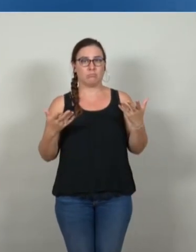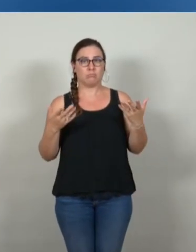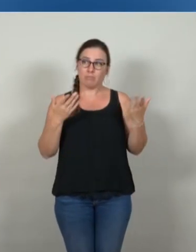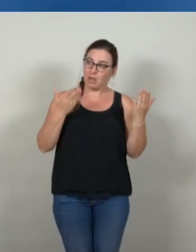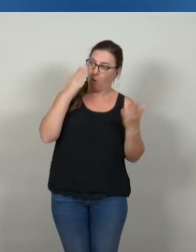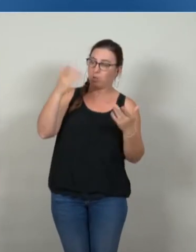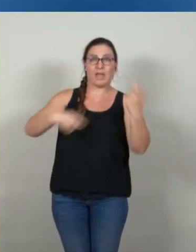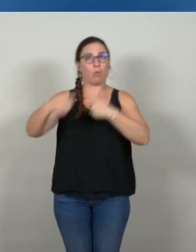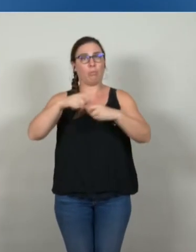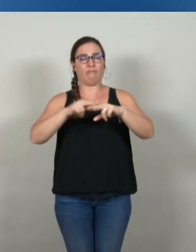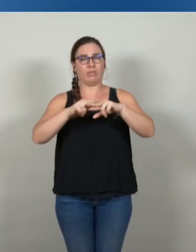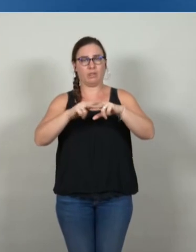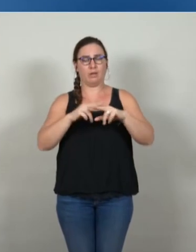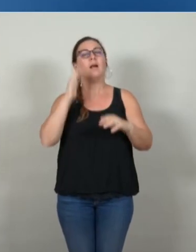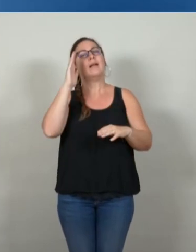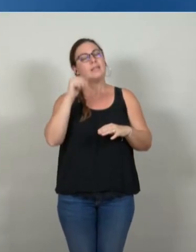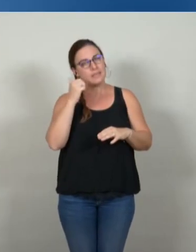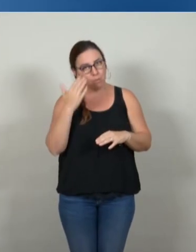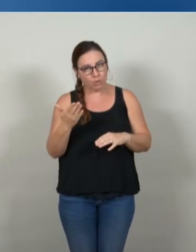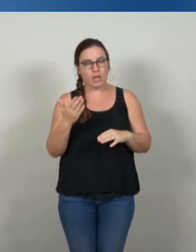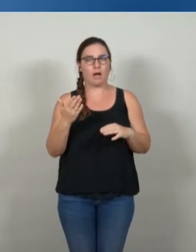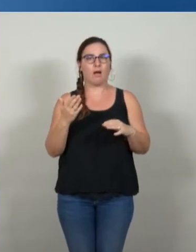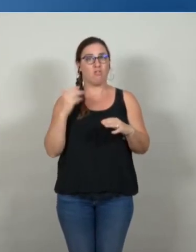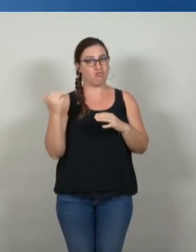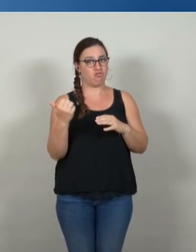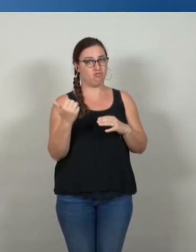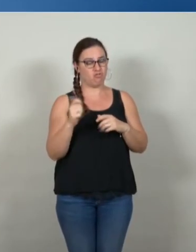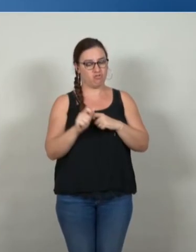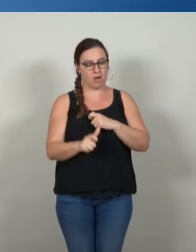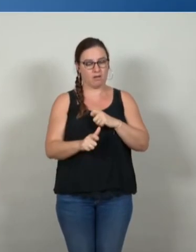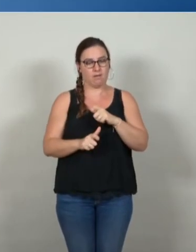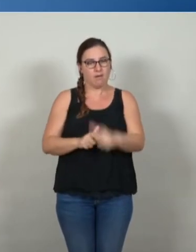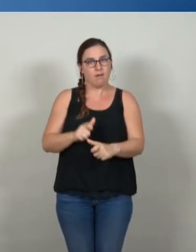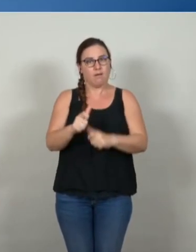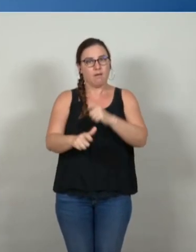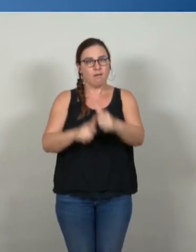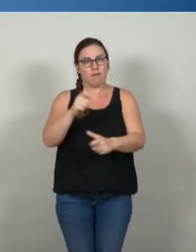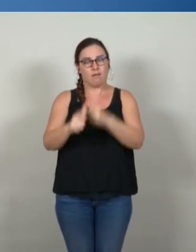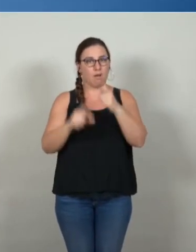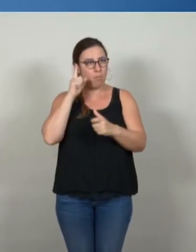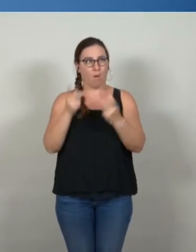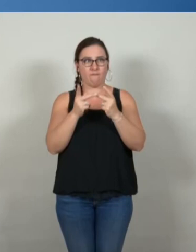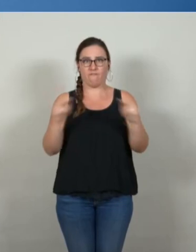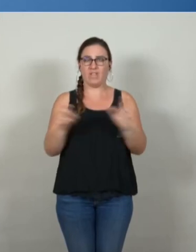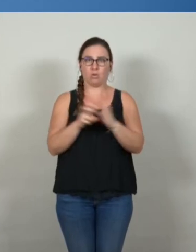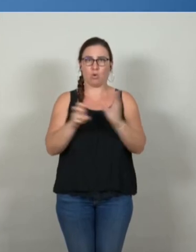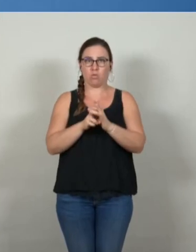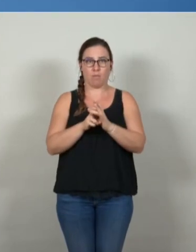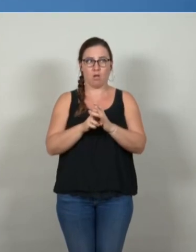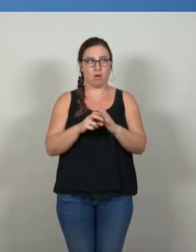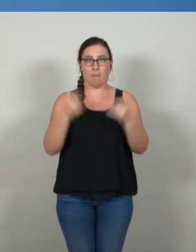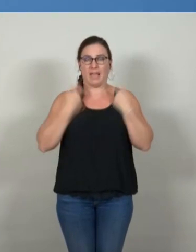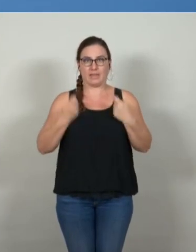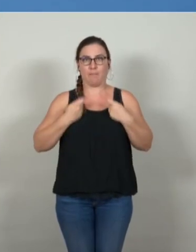économie ceci expliquant d'ailleurs à chaque étape pourquoi vous asphyxiez financièrement Grenoble puisque chaque fois que